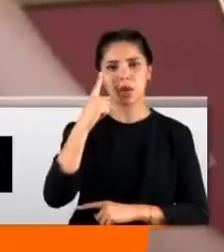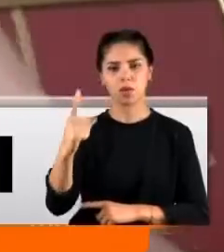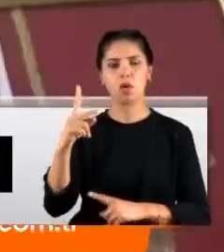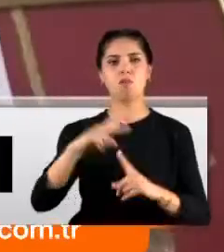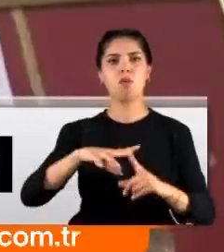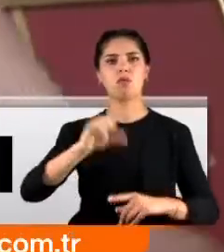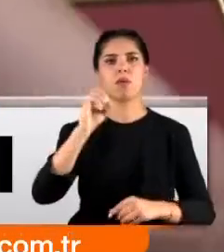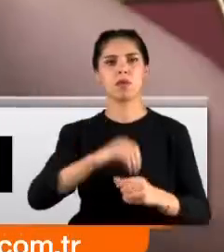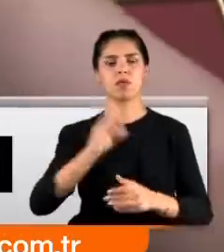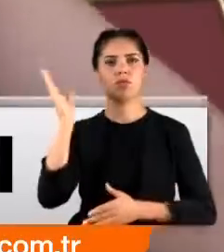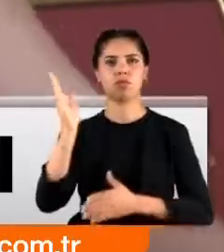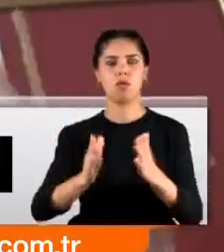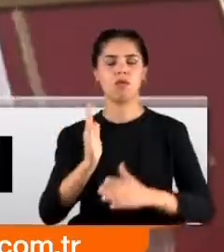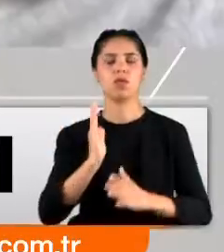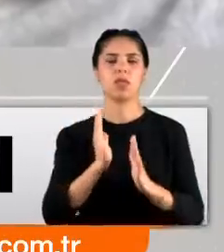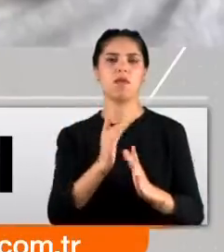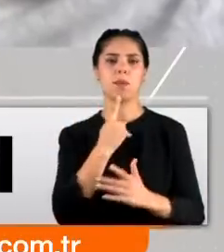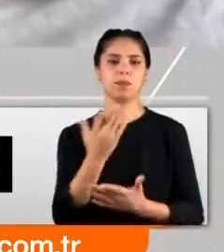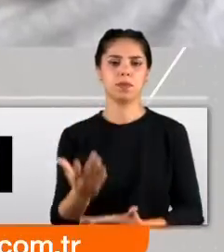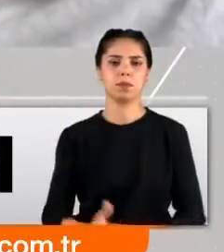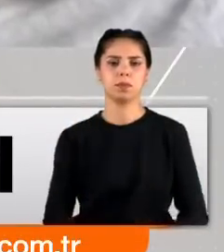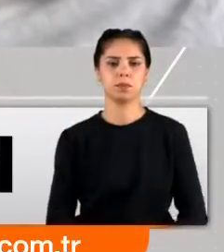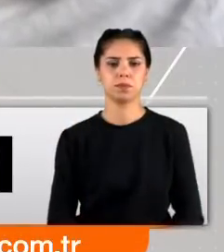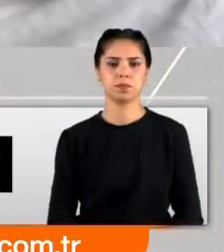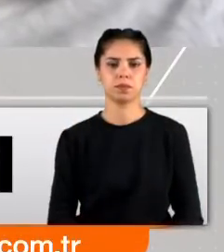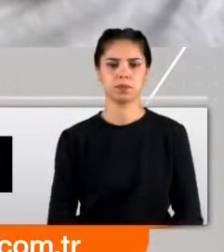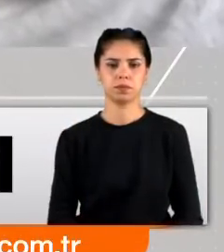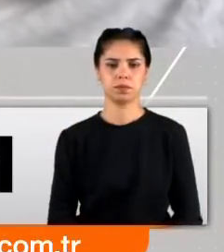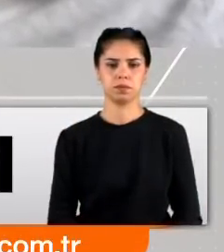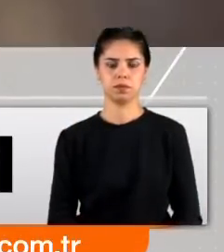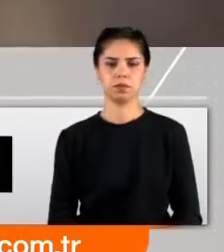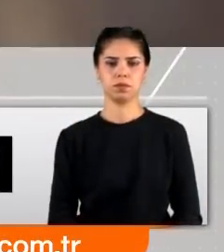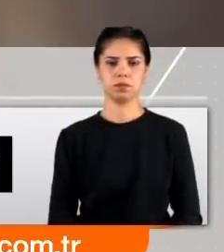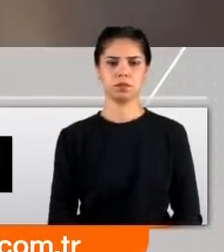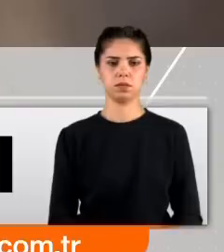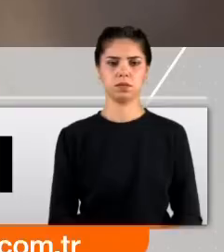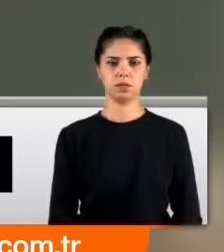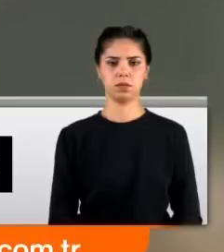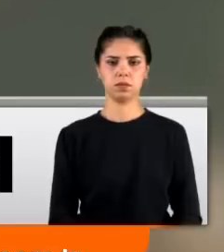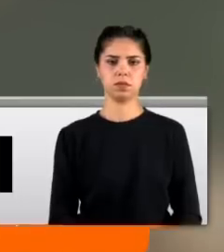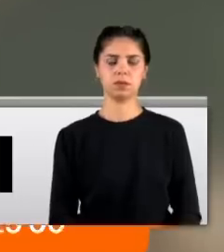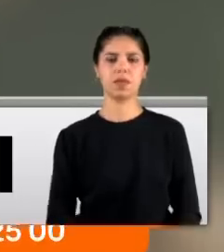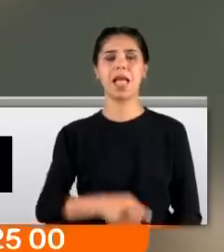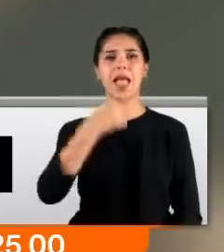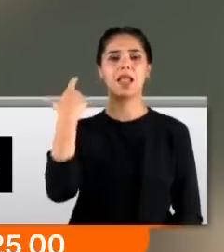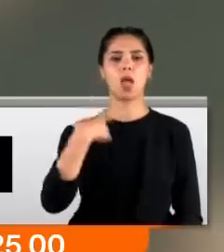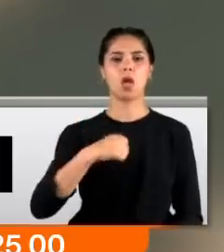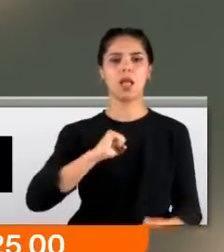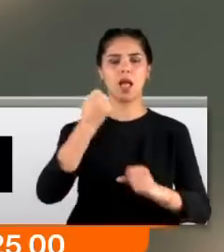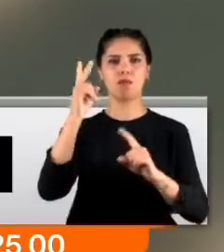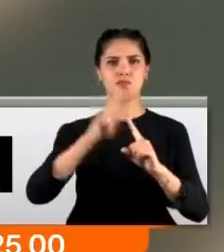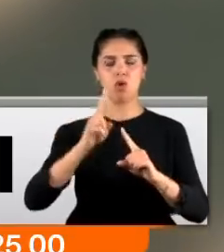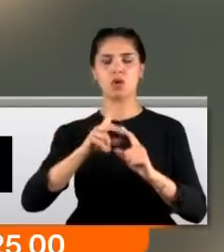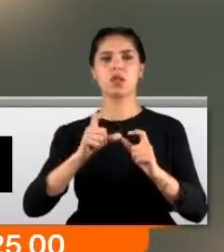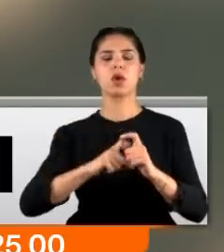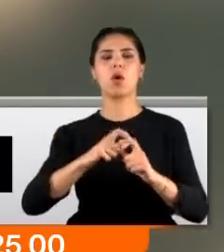Makam odasında, devletin makam odasında yetkisini aşarak beni darp etti orada. Oğlumu darp etti. Eski özel harekat polisi